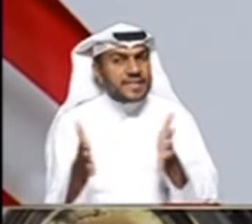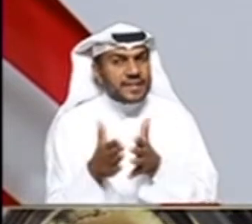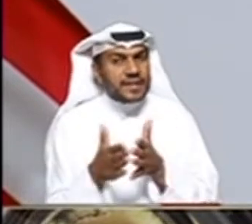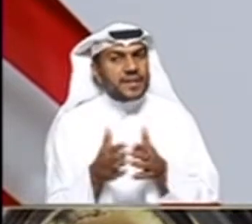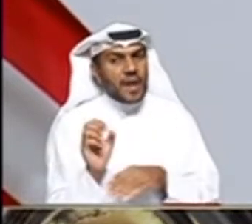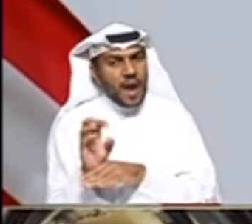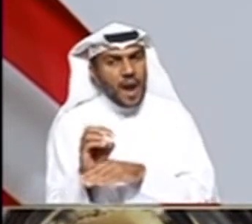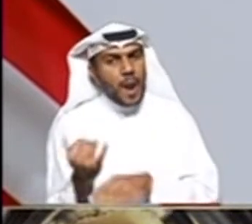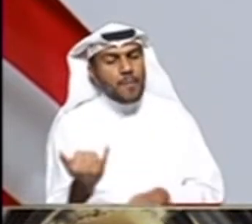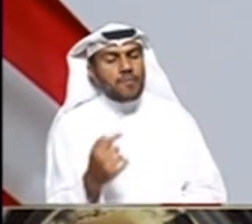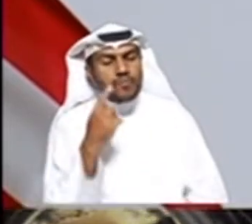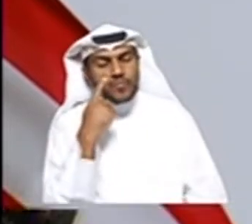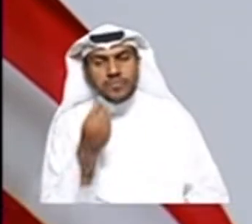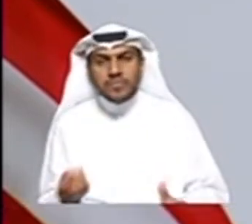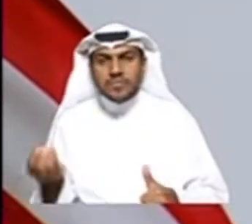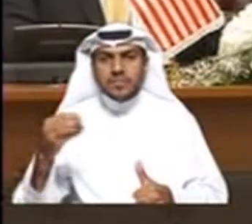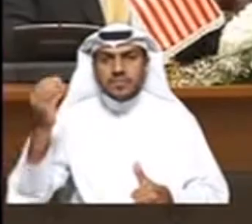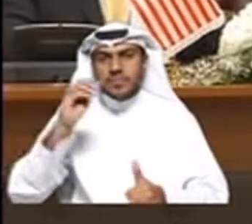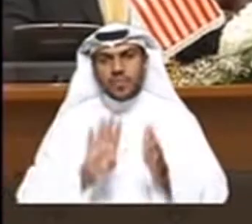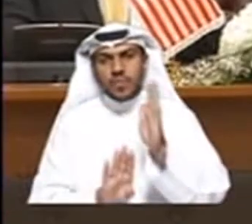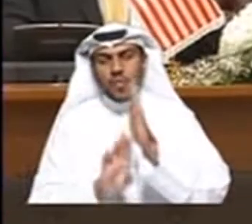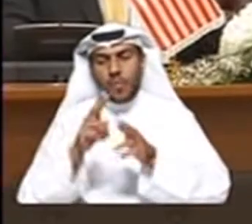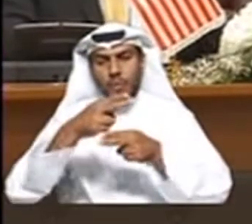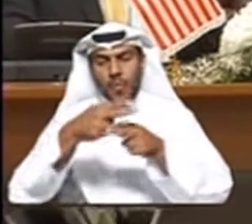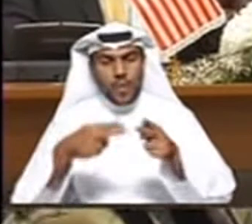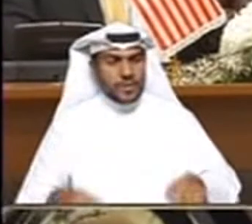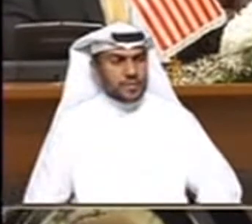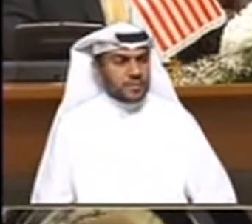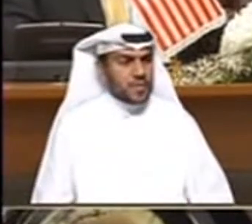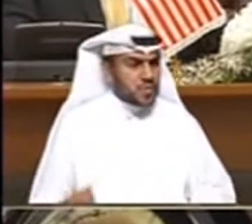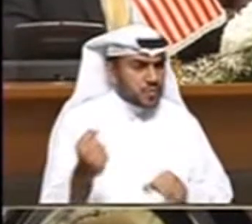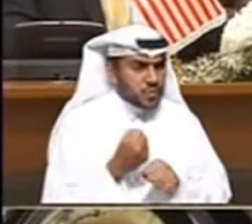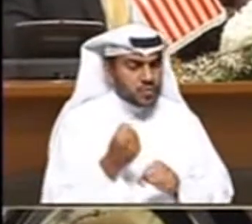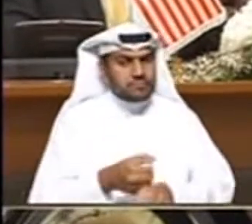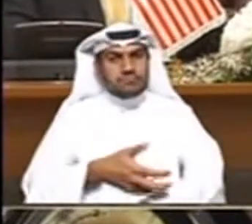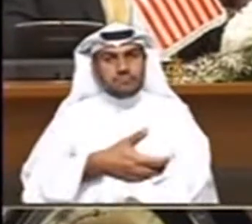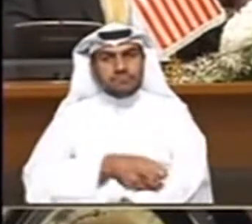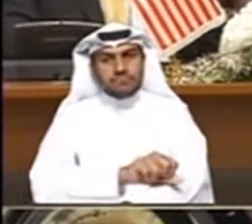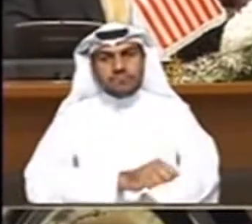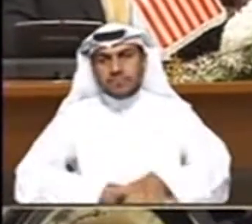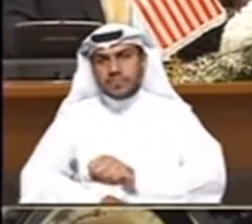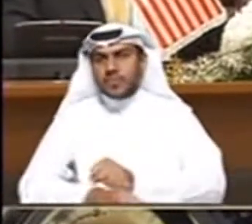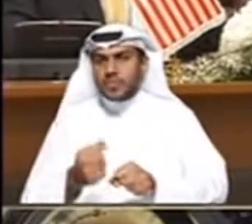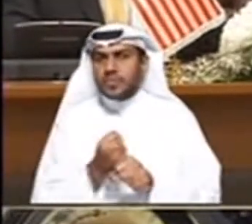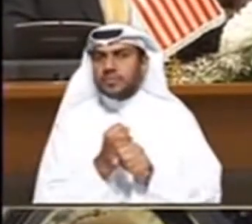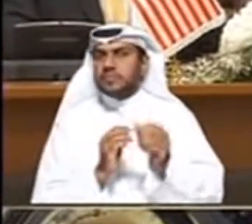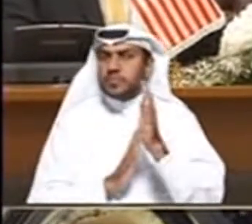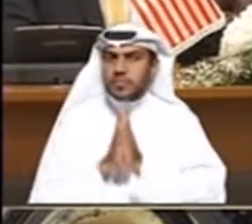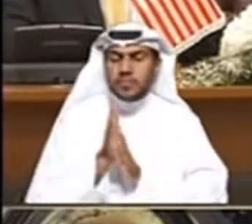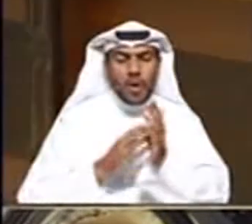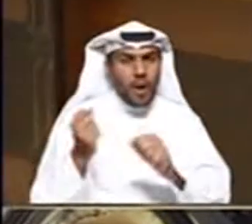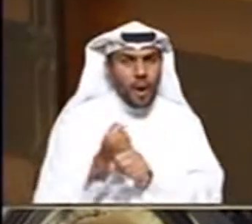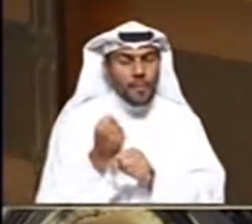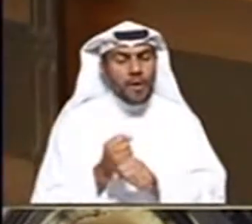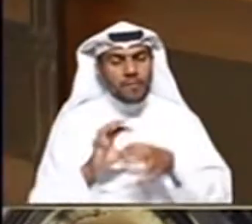إشارة إيجابية إلى الشركاء في الكويت. جهودا حثيثة ومتواصلة أكد الطرفان بذلها في إطار العلاقات